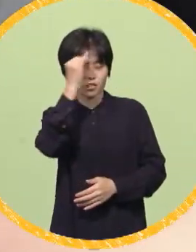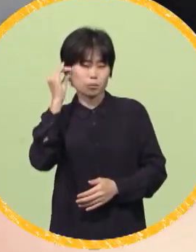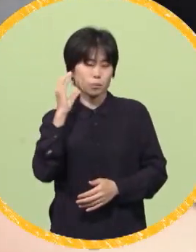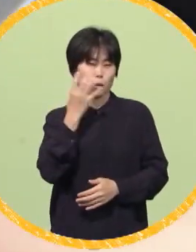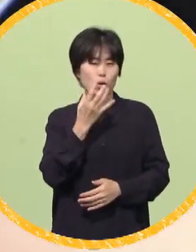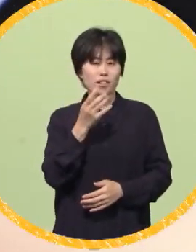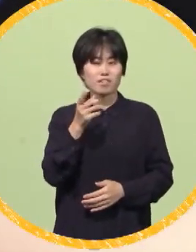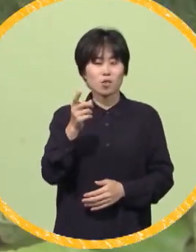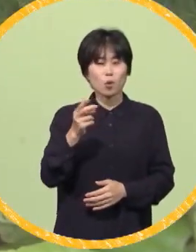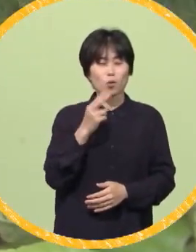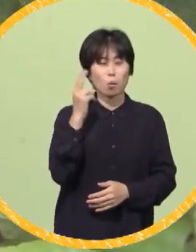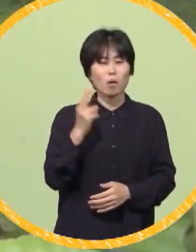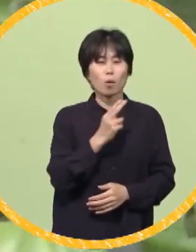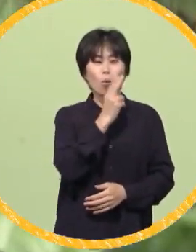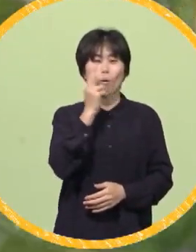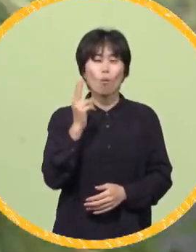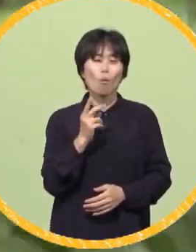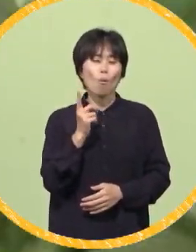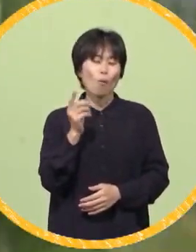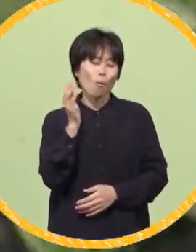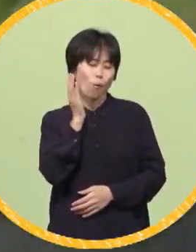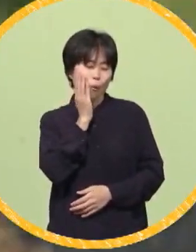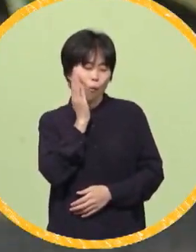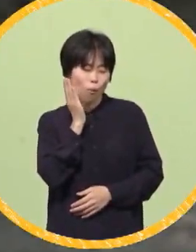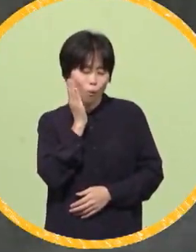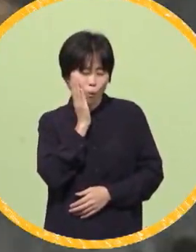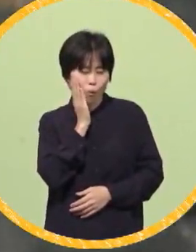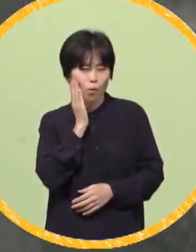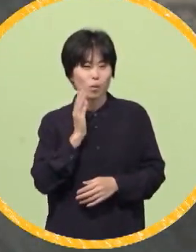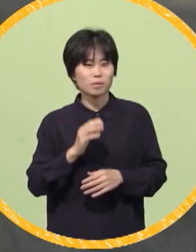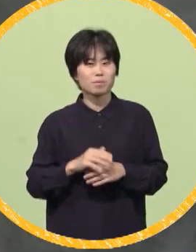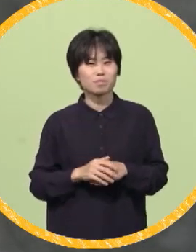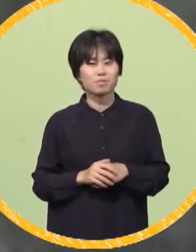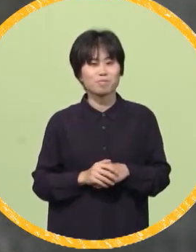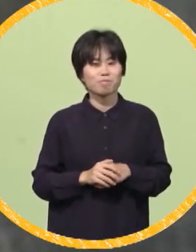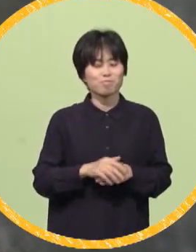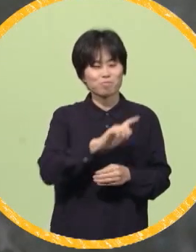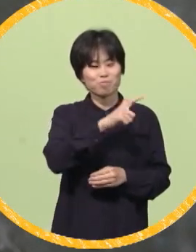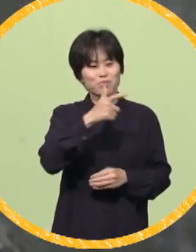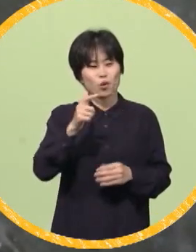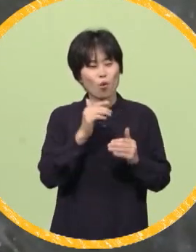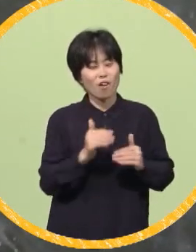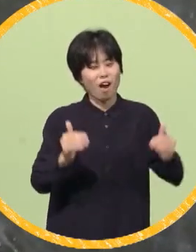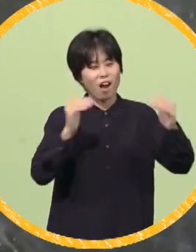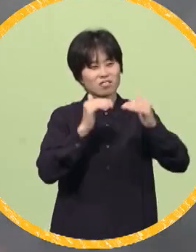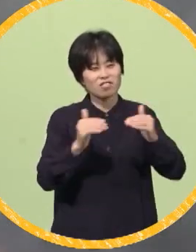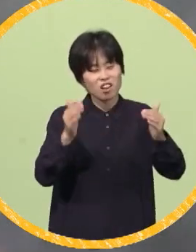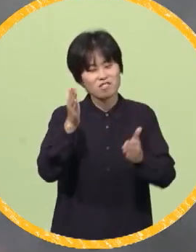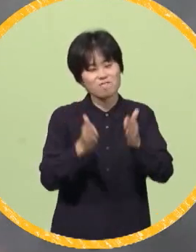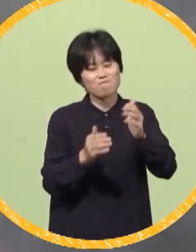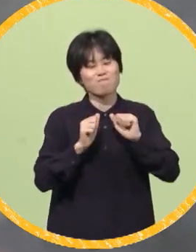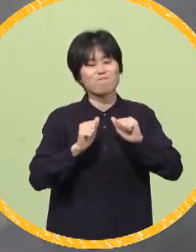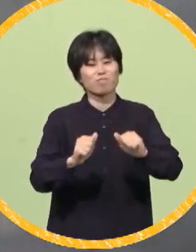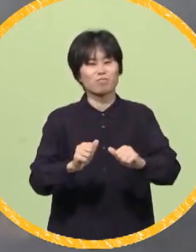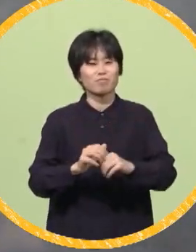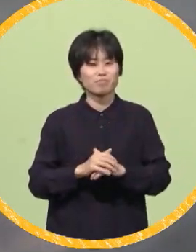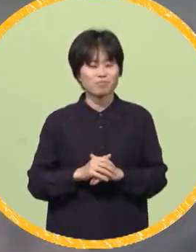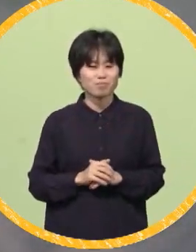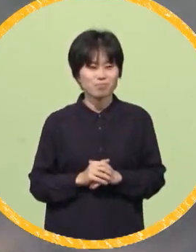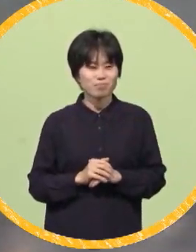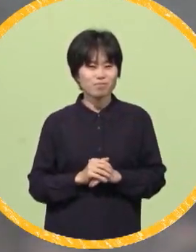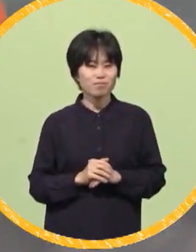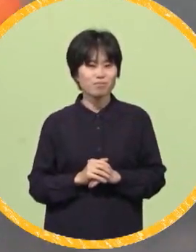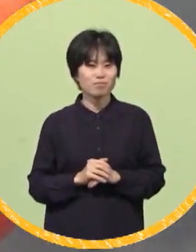これトマト、 あ、いいですね、美味しそう。 ね、美味しそうでしょう。本当にいろんな野菜をね作ってるんですけど、もう美味しそうで